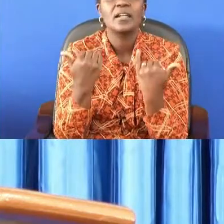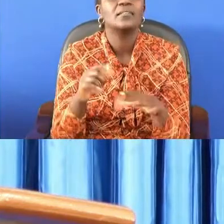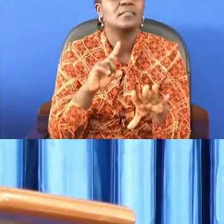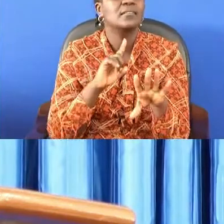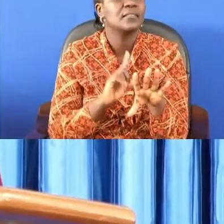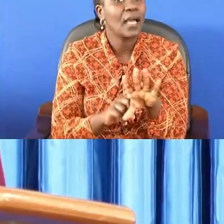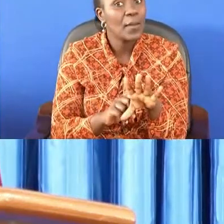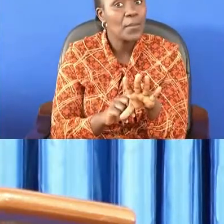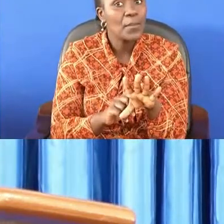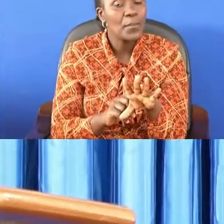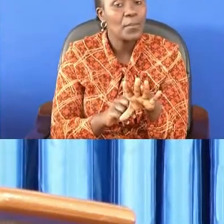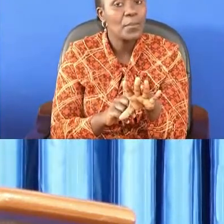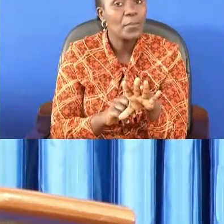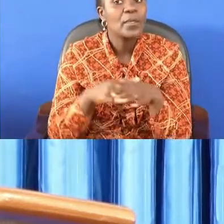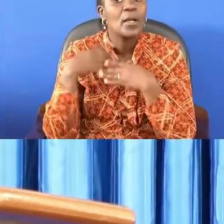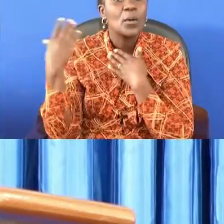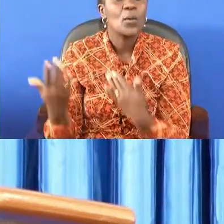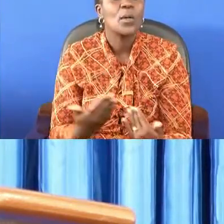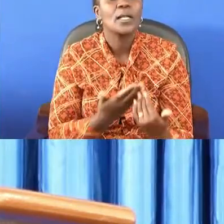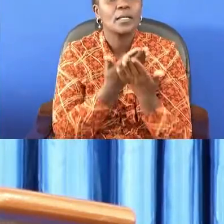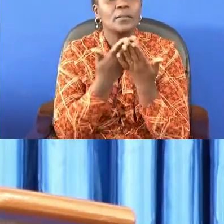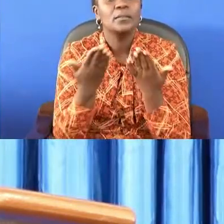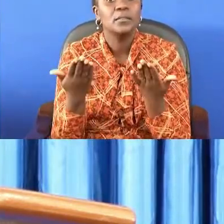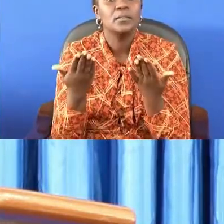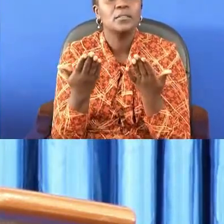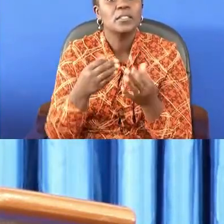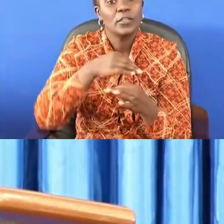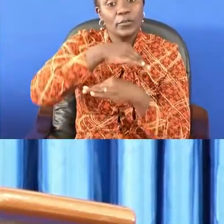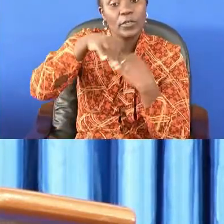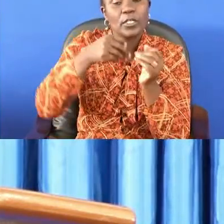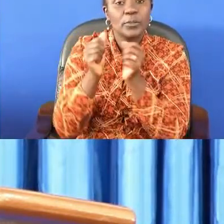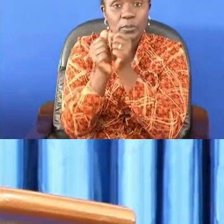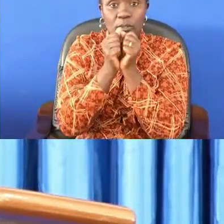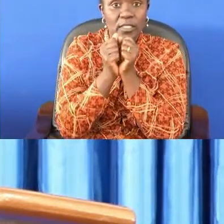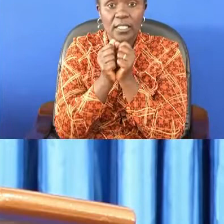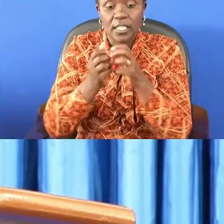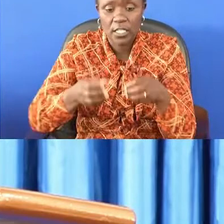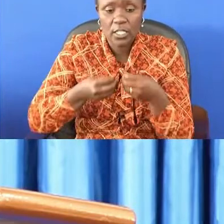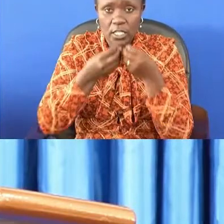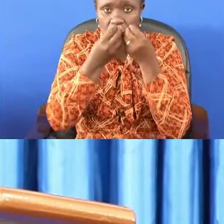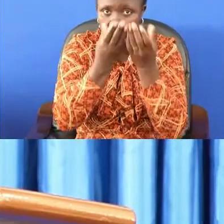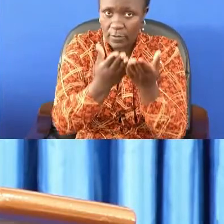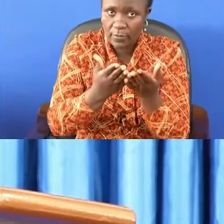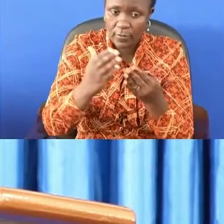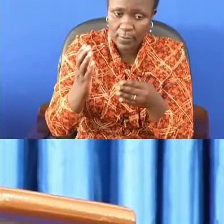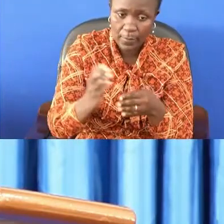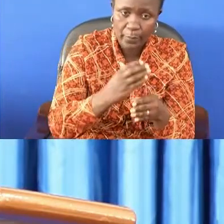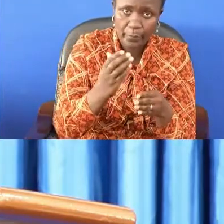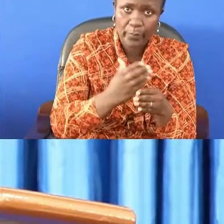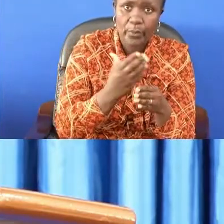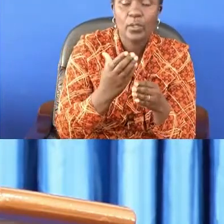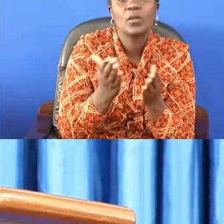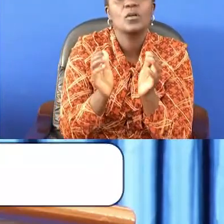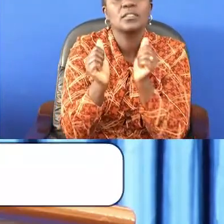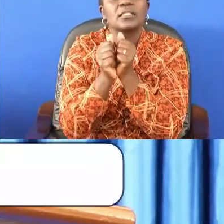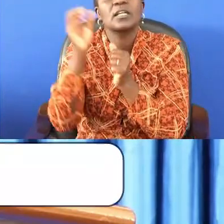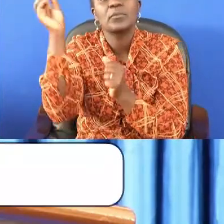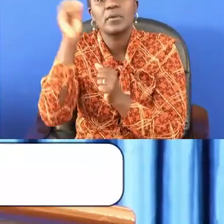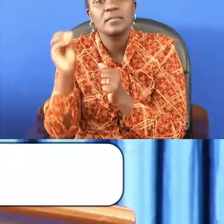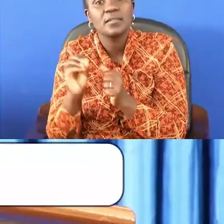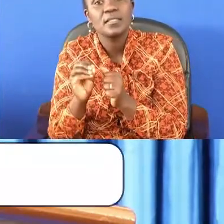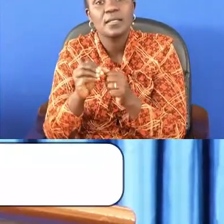imewadia wakati ambapo ninawaalika tuweze kushiriki pamoja katika kutoa sadaka na zaka zetu.